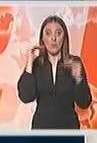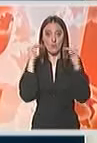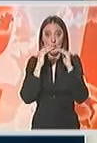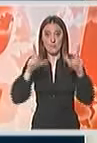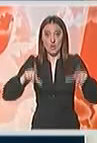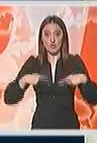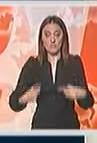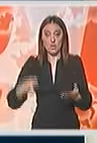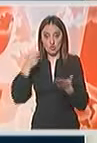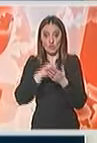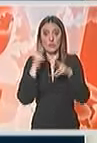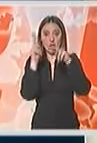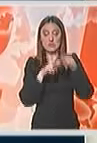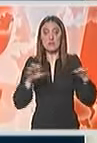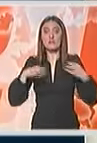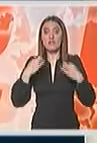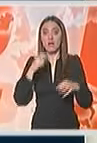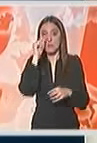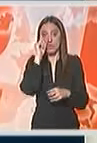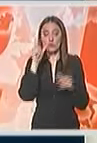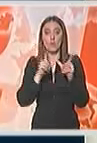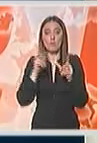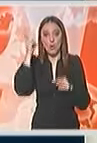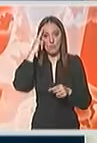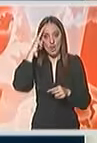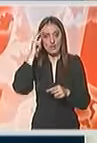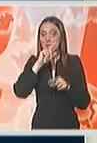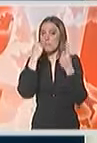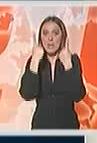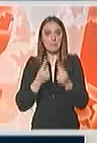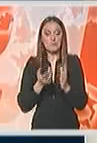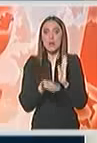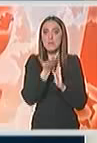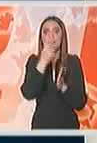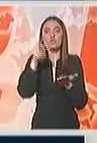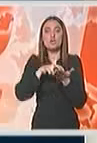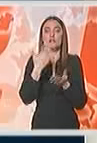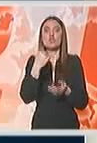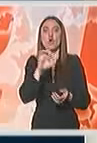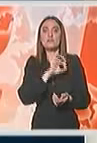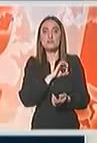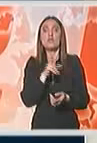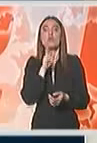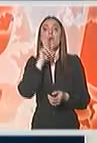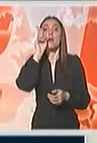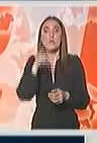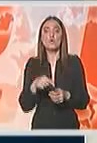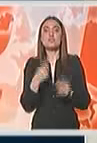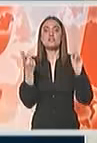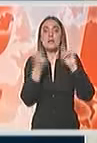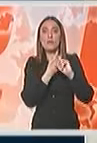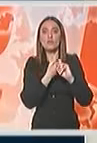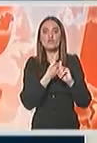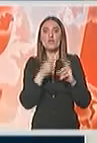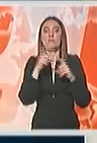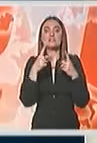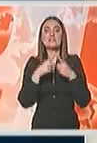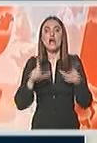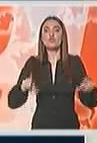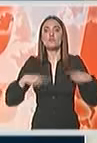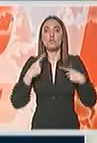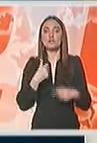žive donatore sa ostalim zdravim ljudima u populaciji, ne postoji povećan rizik od smrti koji može da se poveže sa